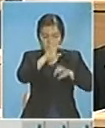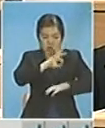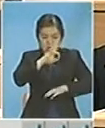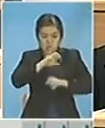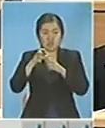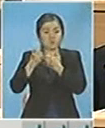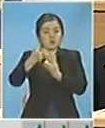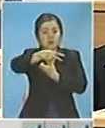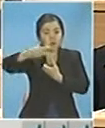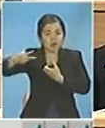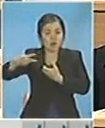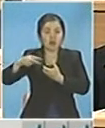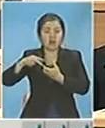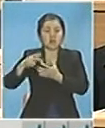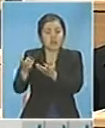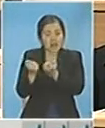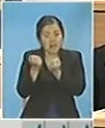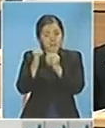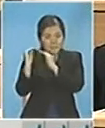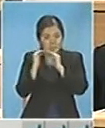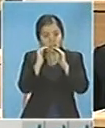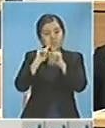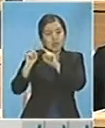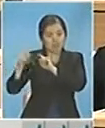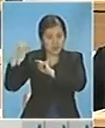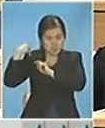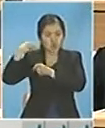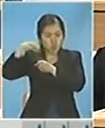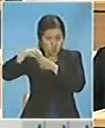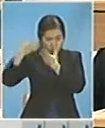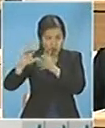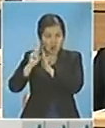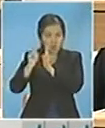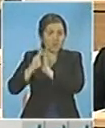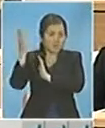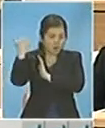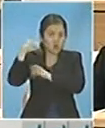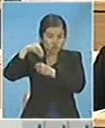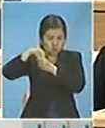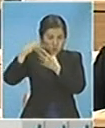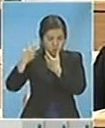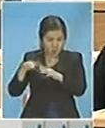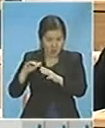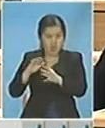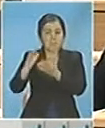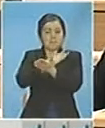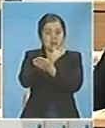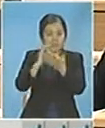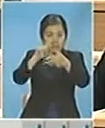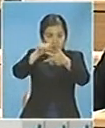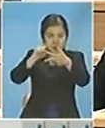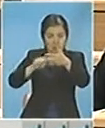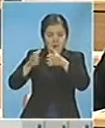บัณฑิตยสถานเนี่ยมีสิทธิประโยชน์อยู่แล้วนะคะสมาชิกราชบัณฑิตเนี่ยมี3ประเภทน